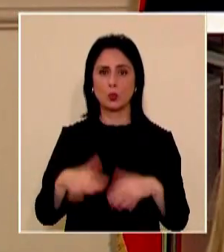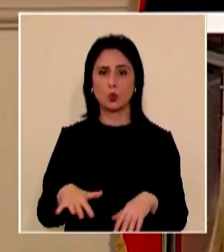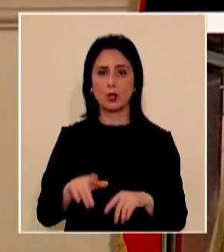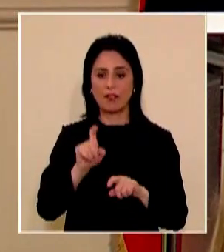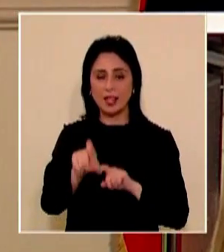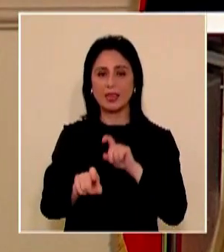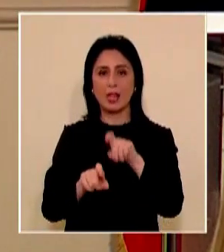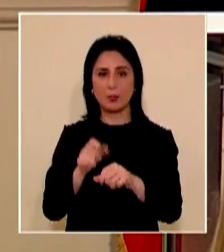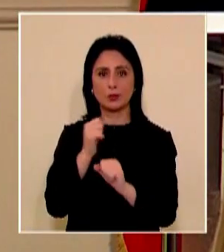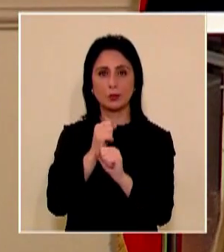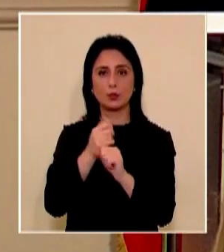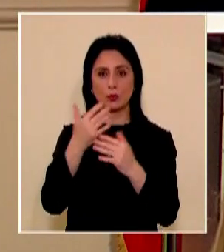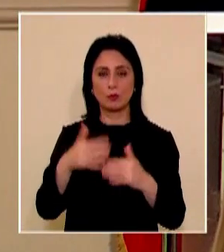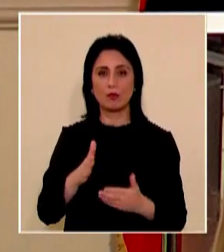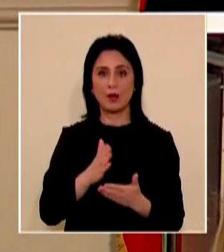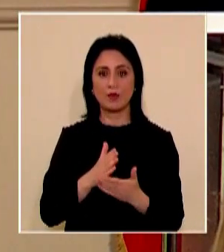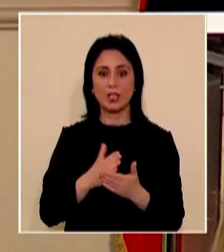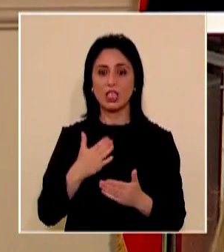wczoraj w moim